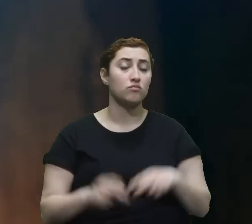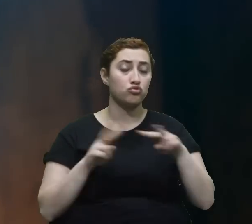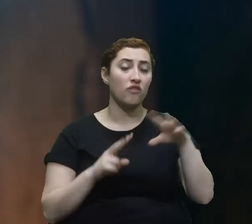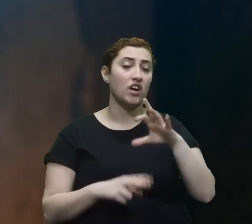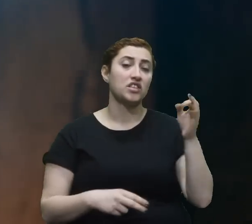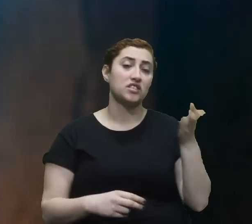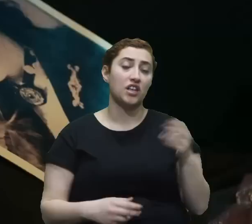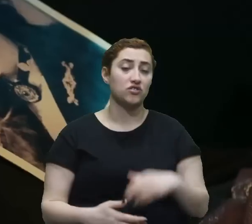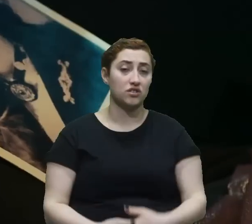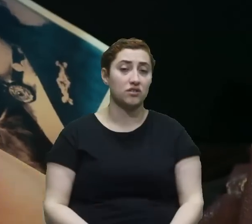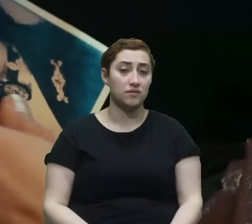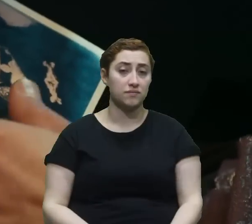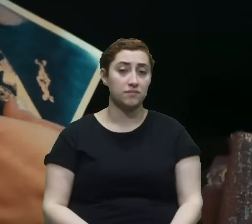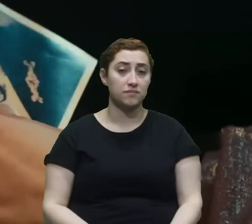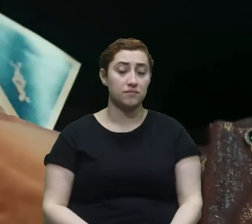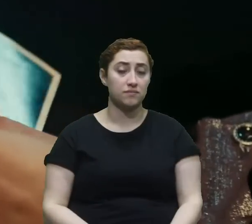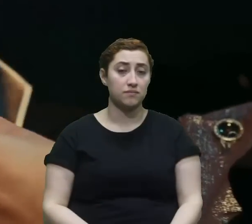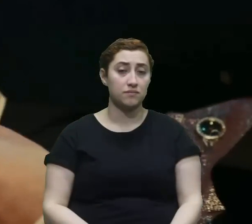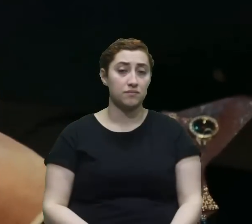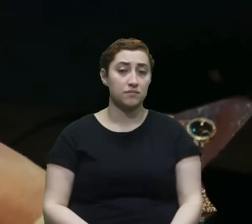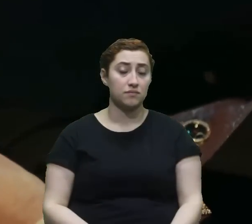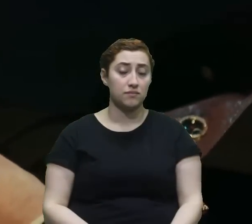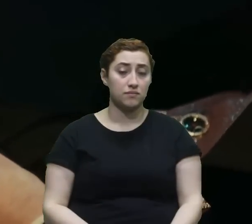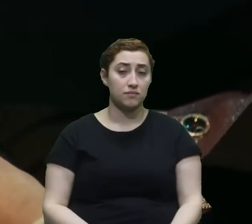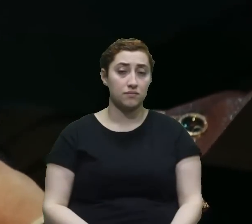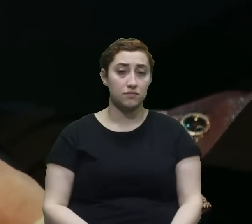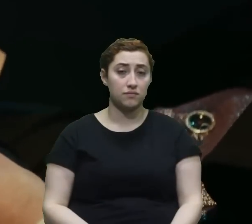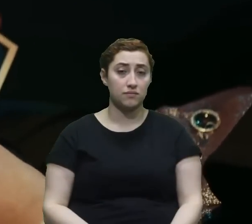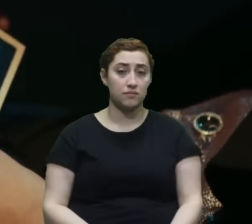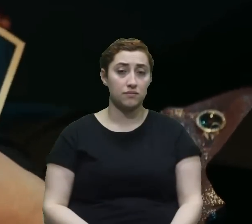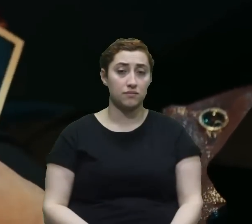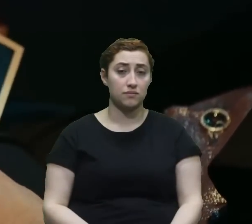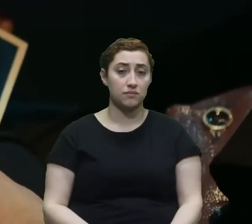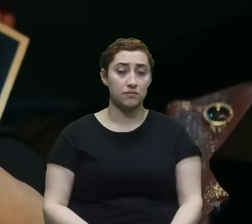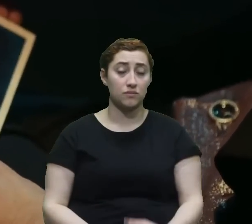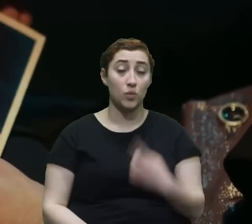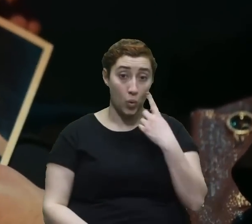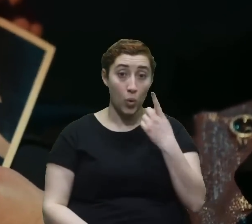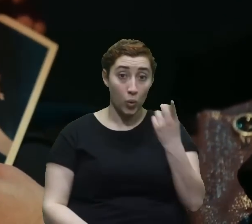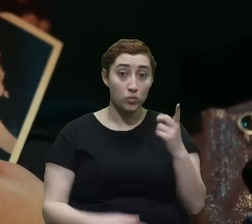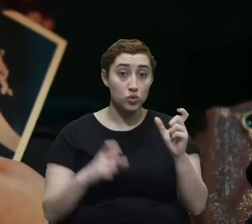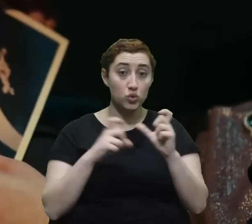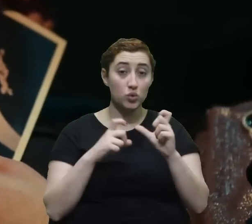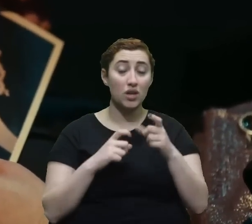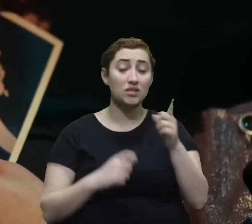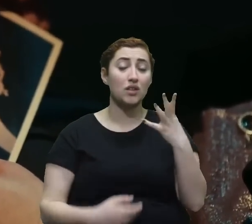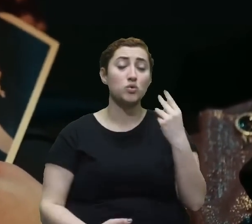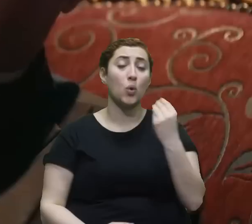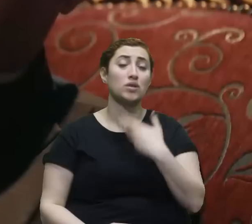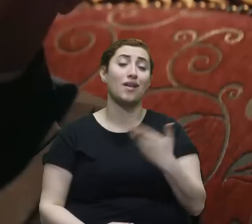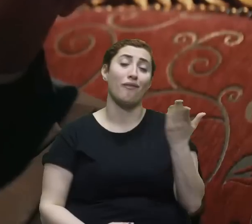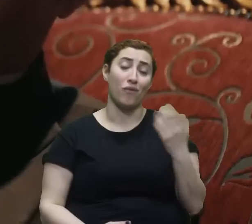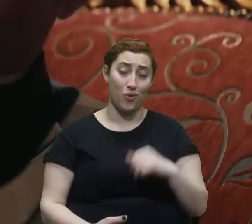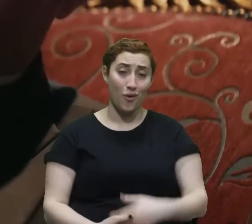Mustafa'yı seçti. Süreyya başında çuvalla oturuyor. Görüyor musun Süreyya? Seni ne kadar